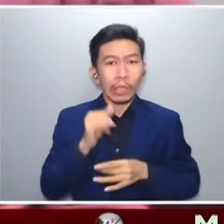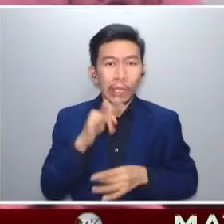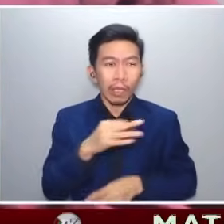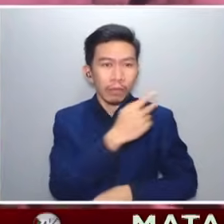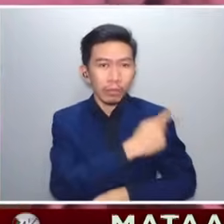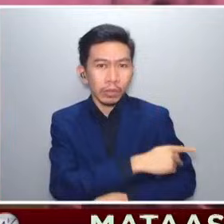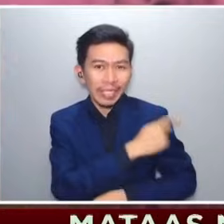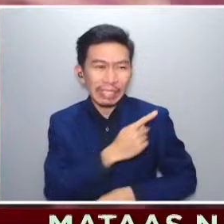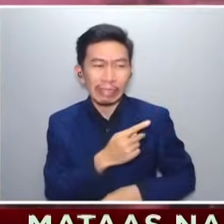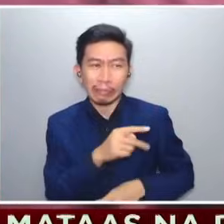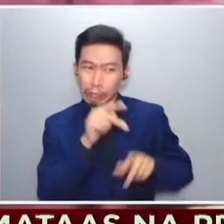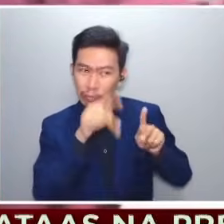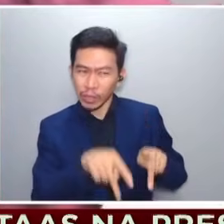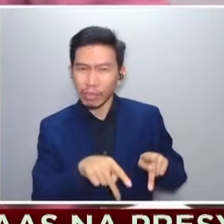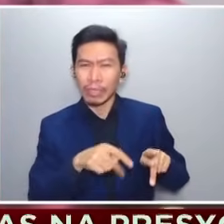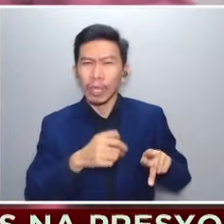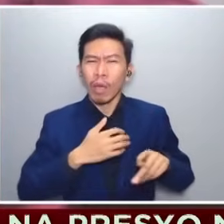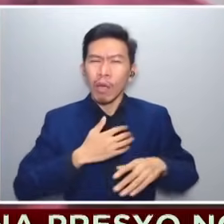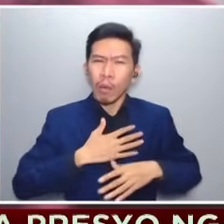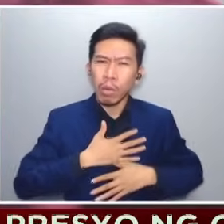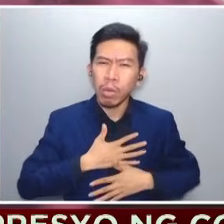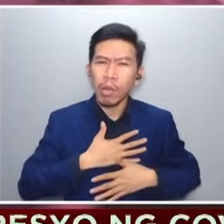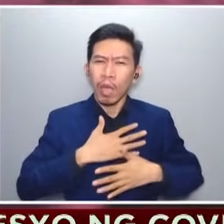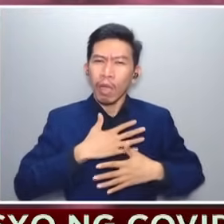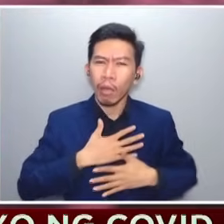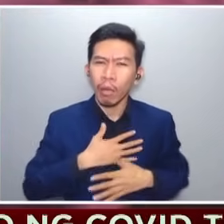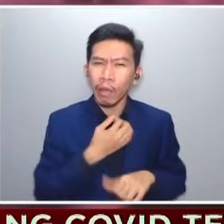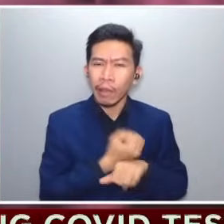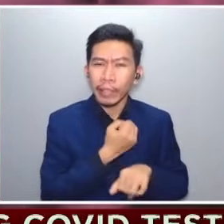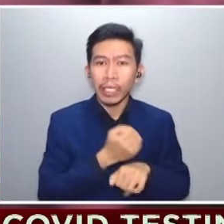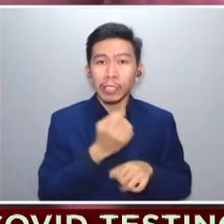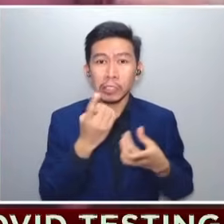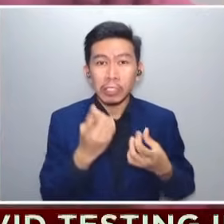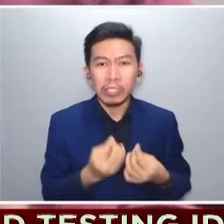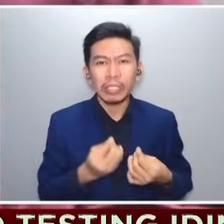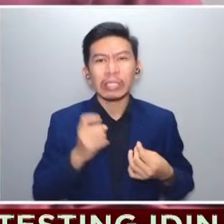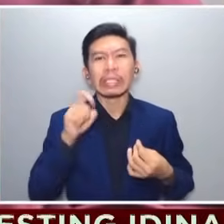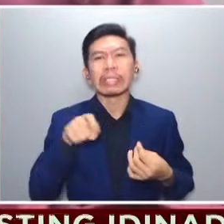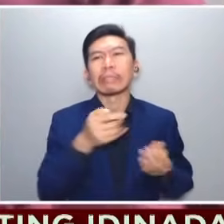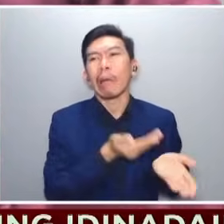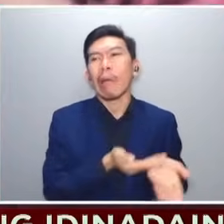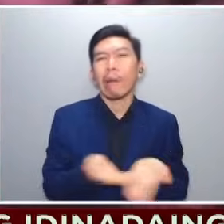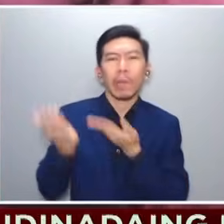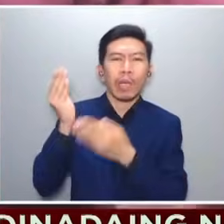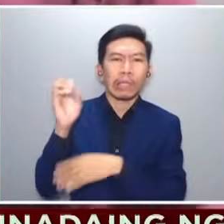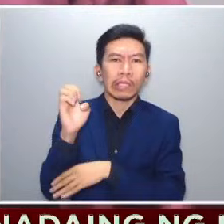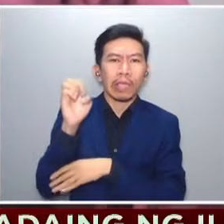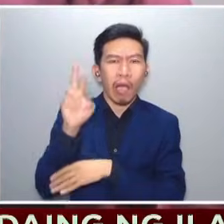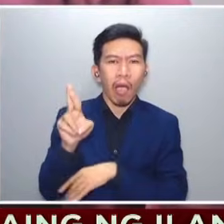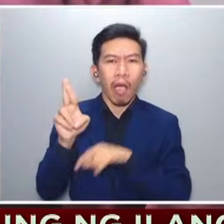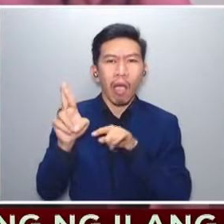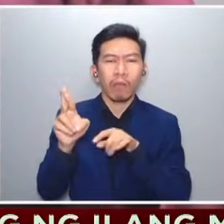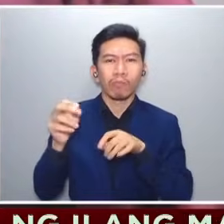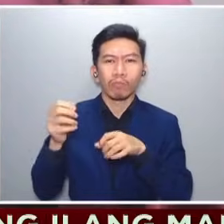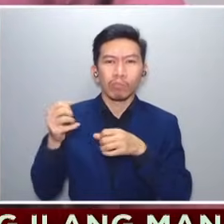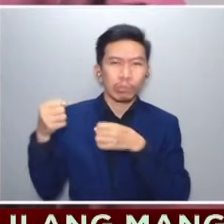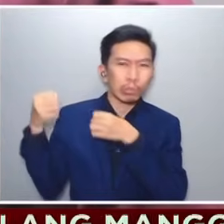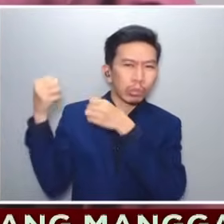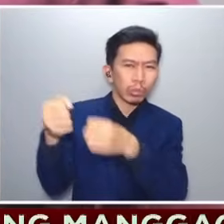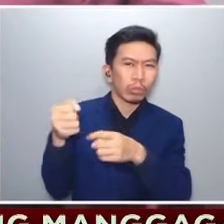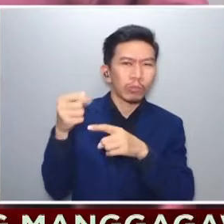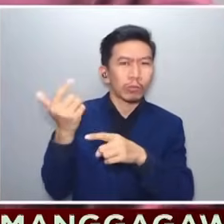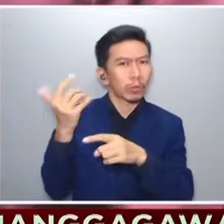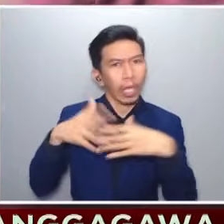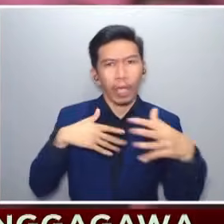po, pag inaano namin sa ER po, then pag tinatransfer namin kahit madaling araw